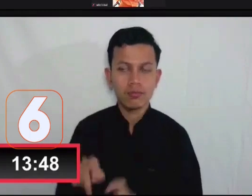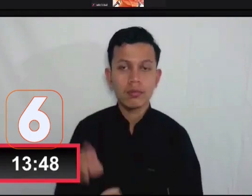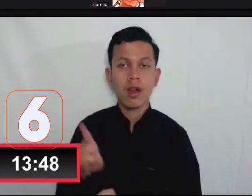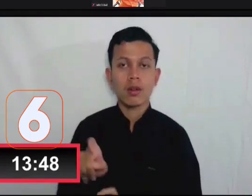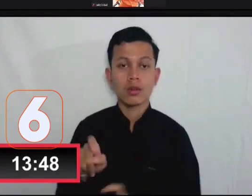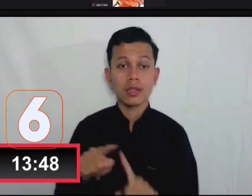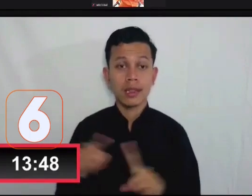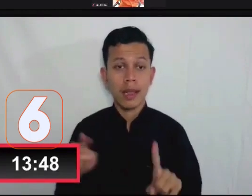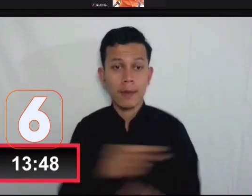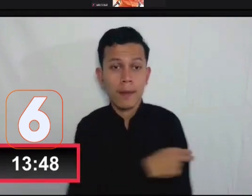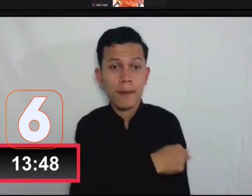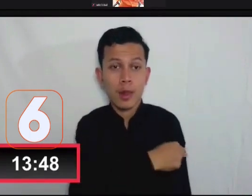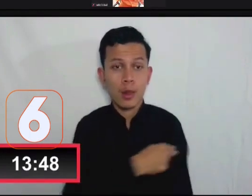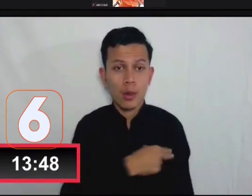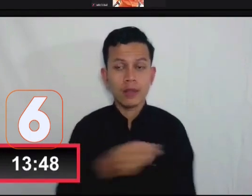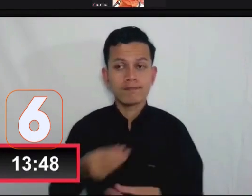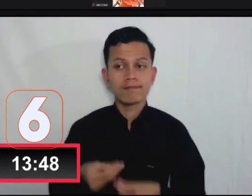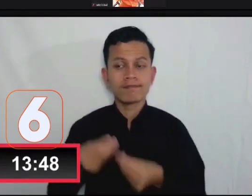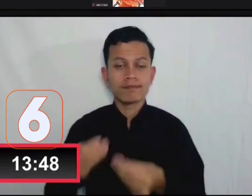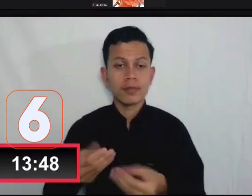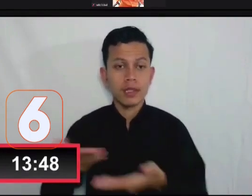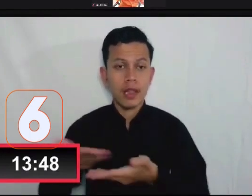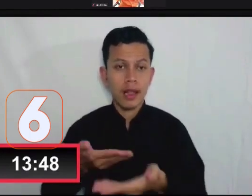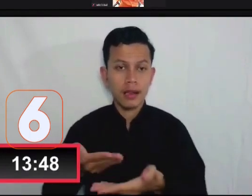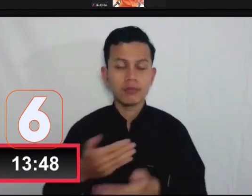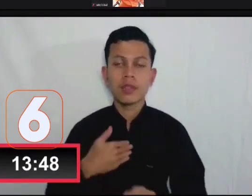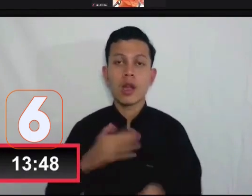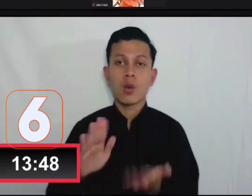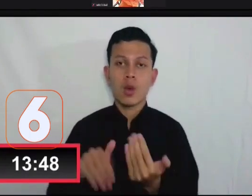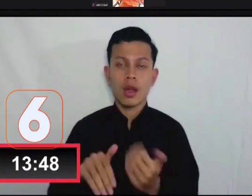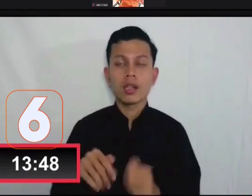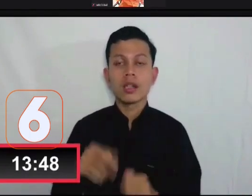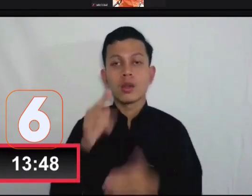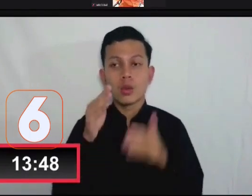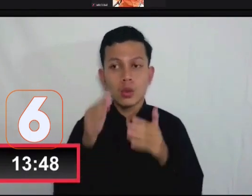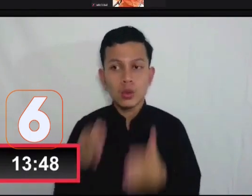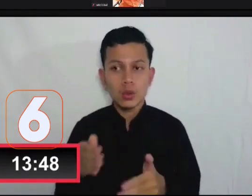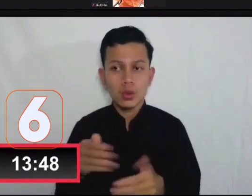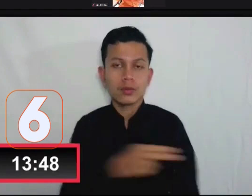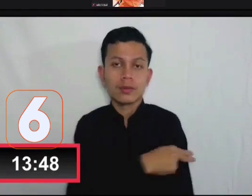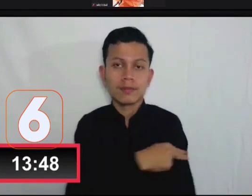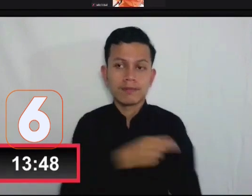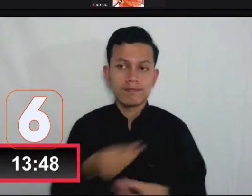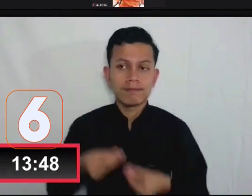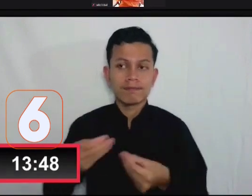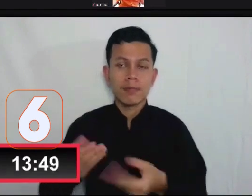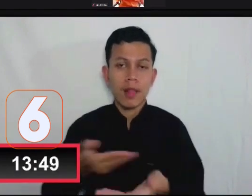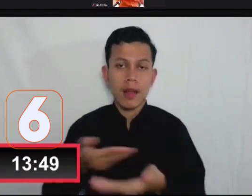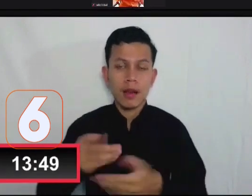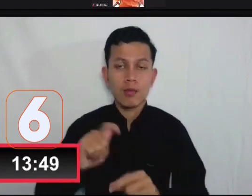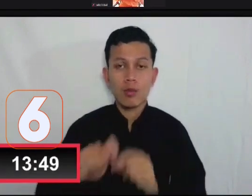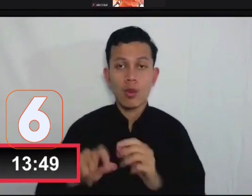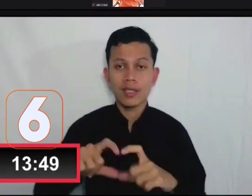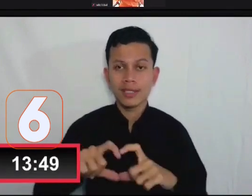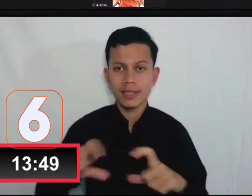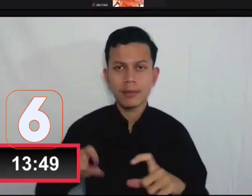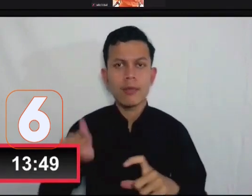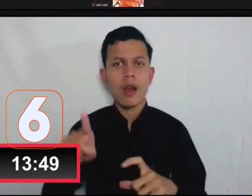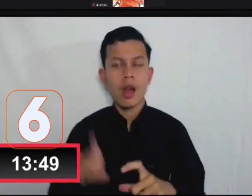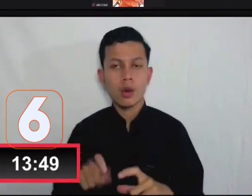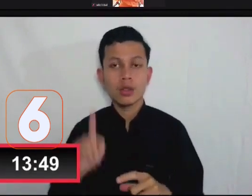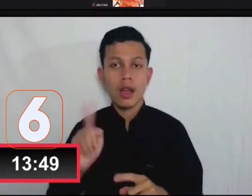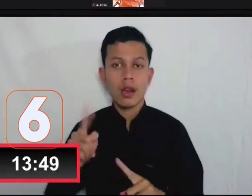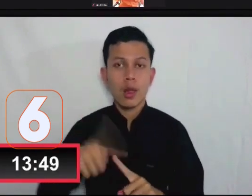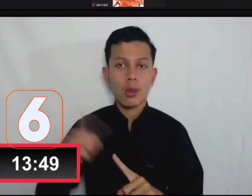petugas yang memberikan pelayanan Saya ulangi Namun demikian khusus bagi petugas yang memberikan layanan penerbitan SIM juga harus melaksanakan tugas dan